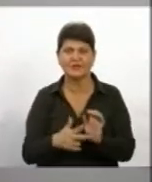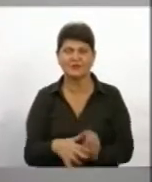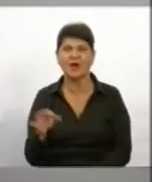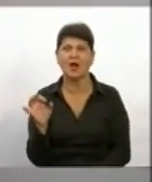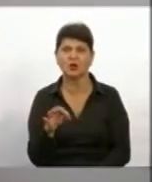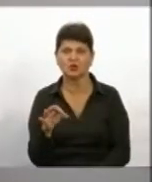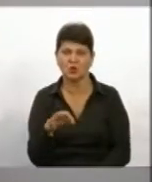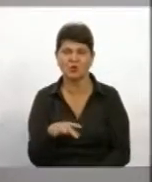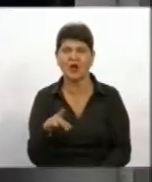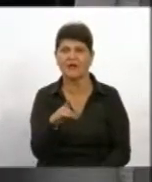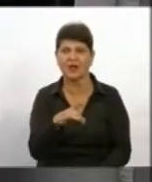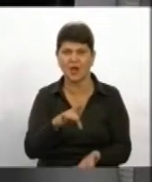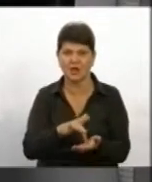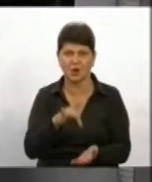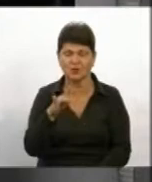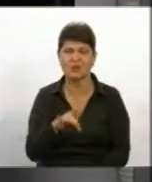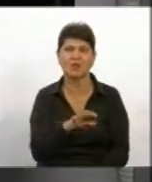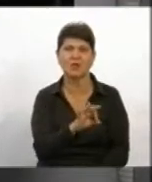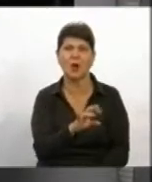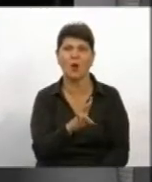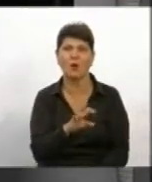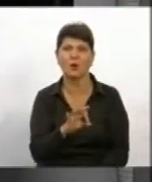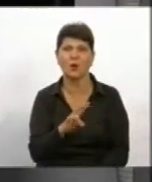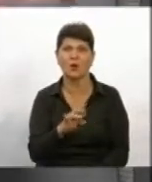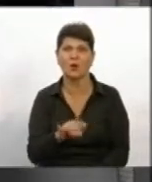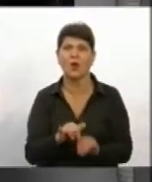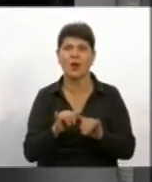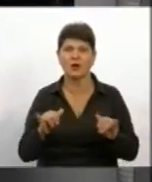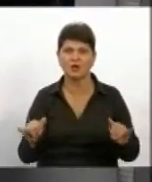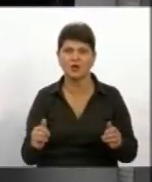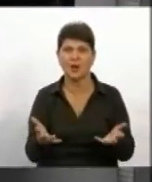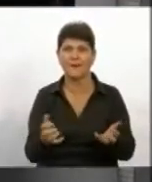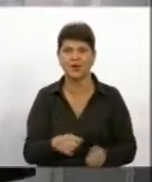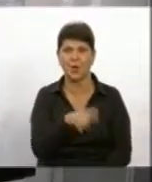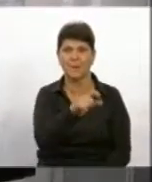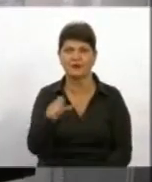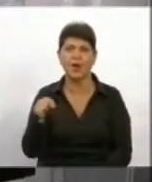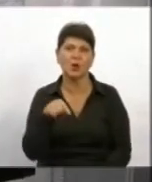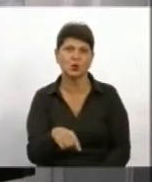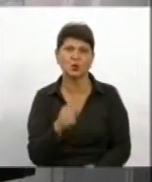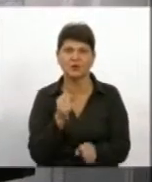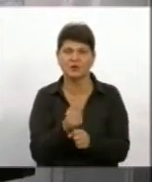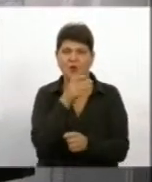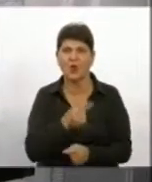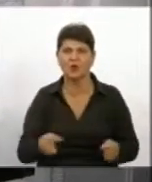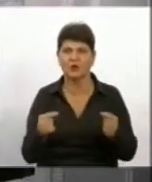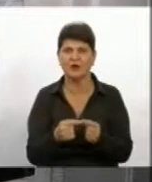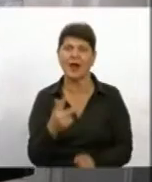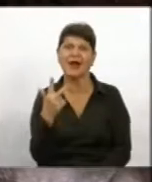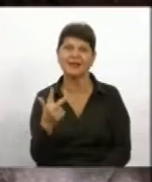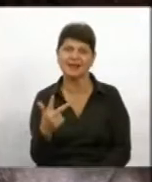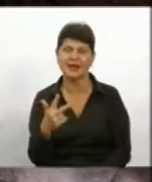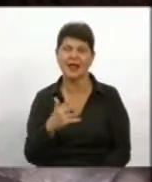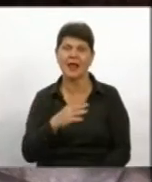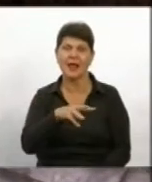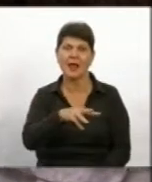Подільському регіональному центрі онкології проведуть розширений прийом пацієнтів. Цього дня тут працюватиме одночасно 3 мамологічних